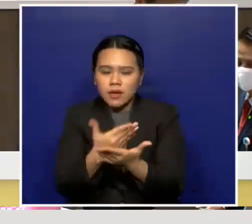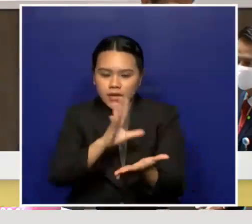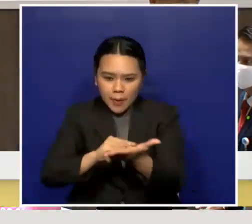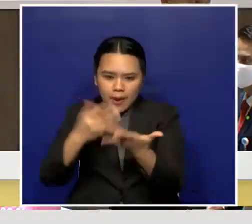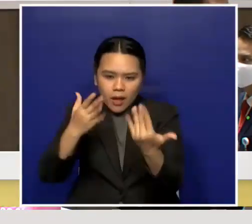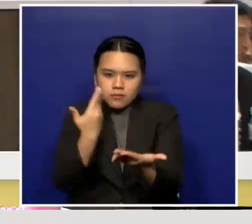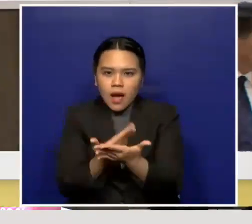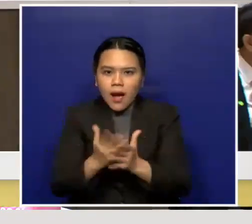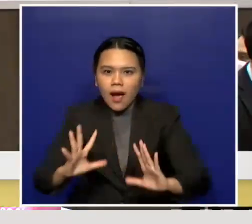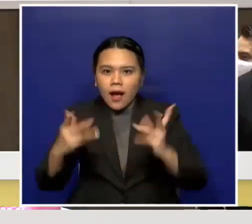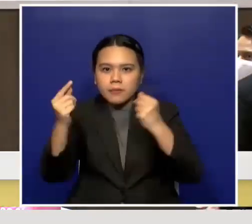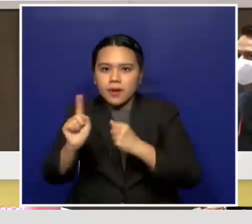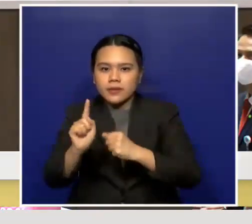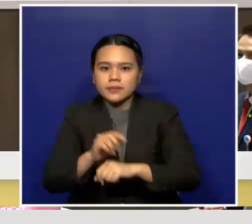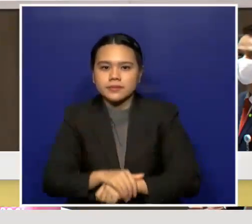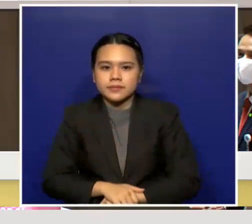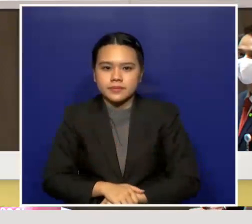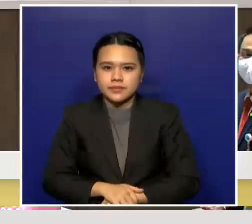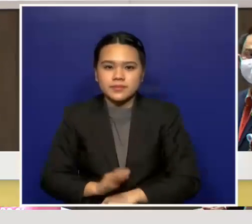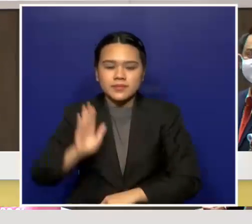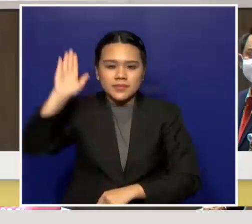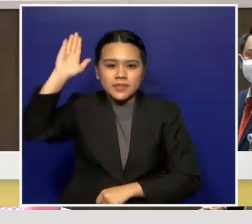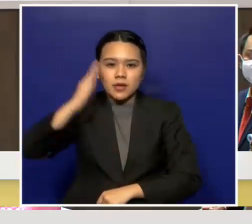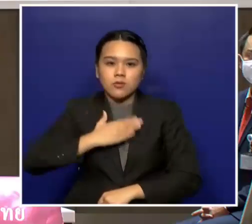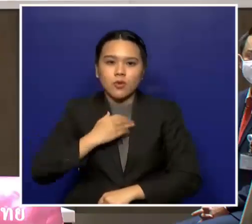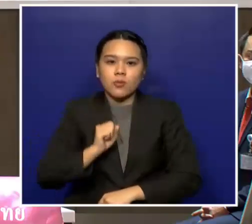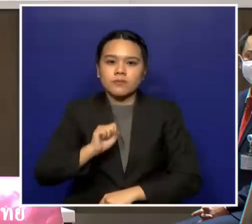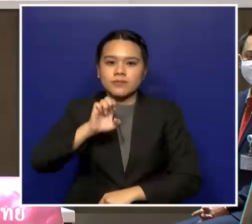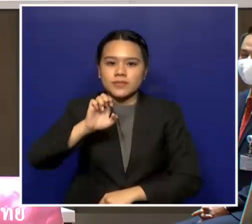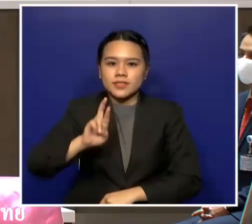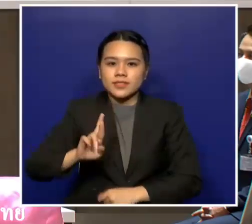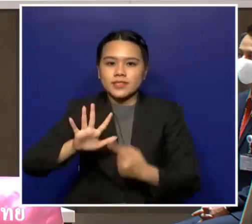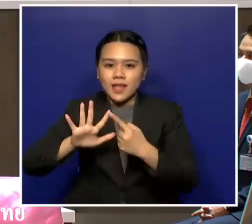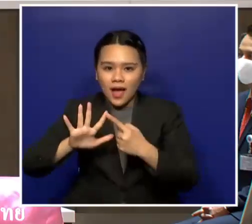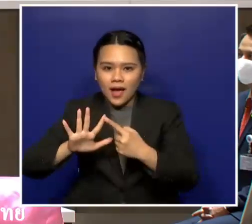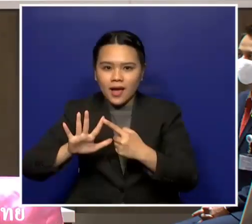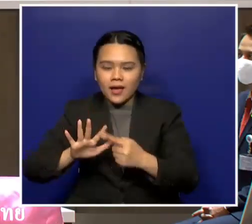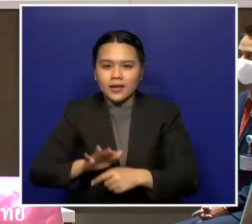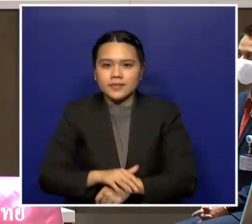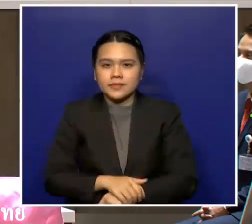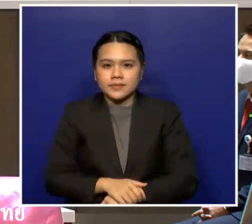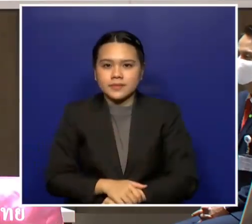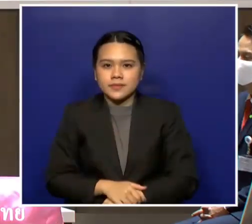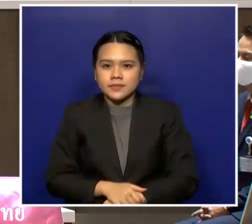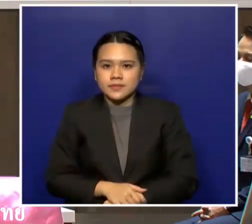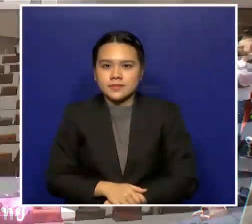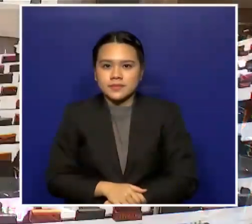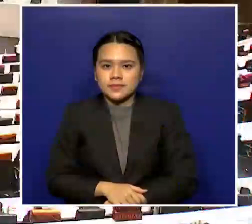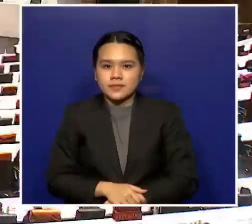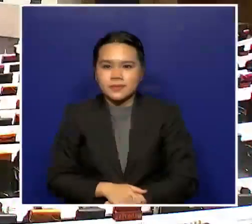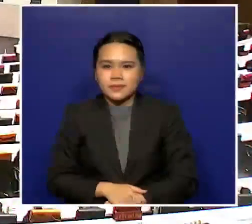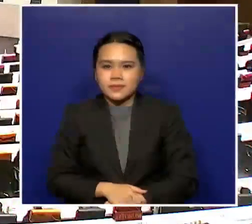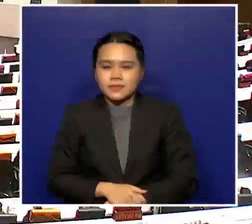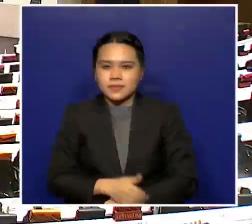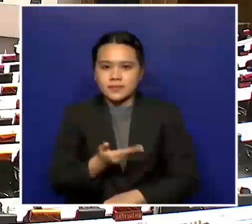านครับผมศิระครับ เอาอยากดูใบเสร็จนี่ไงอย่าประท้วงสิจะได้เห็นใบเสร็จอ่ะ ช่วยท่านสรัญ